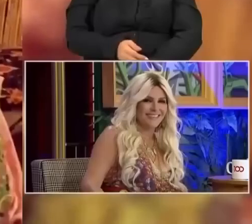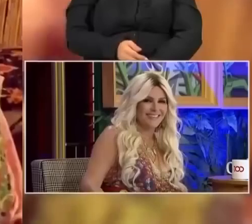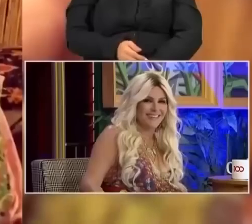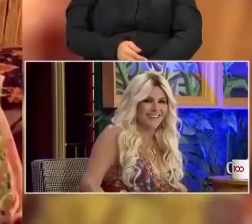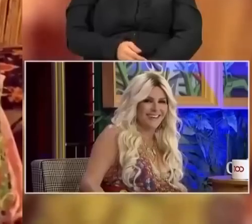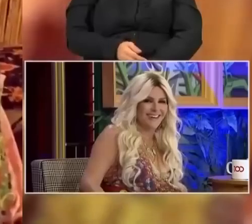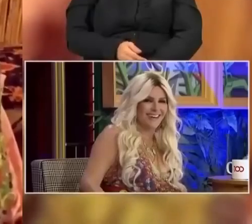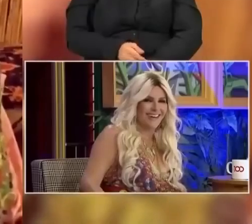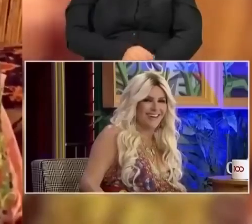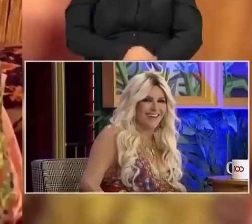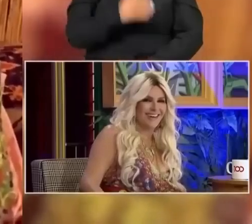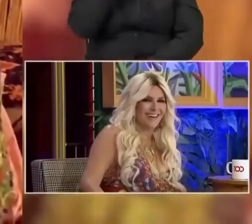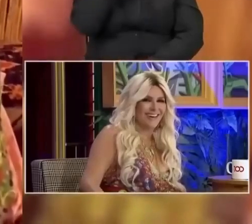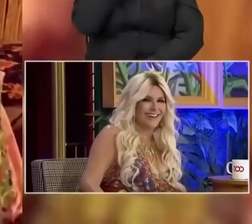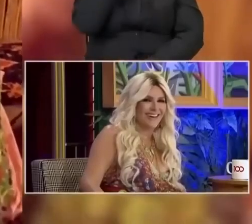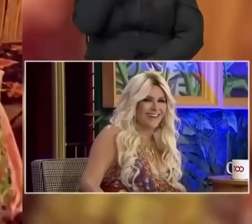olmaz ki.